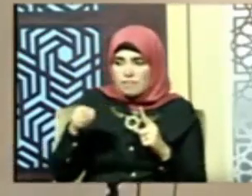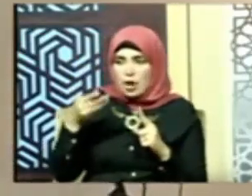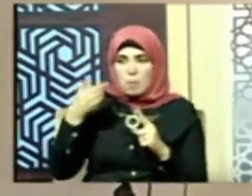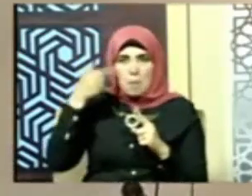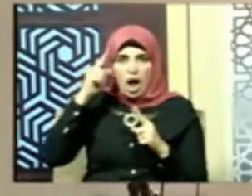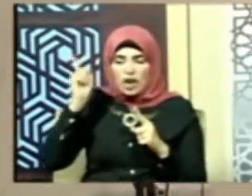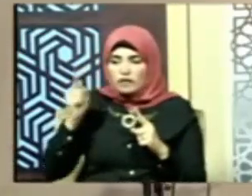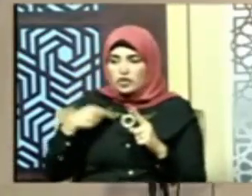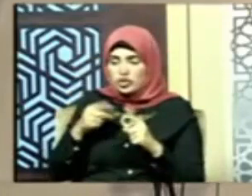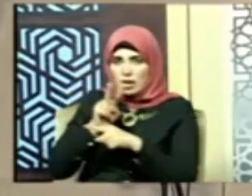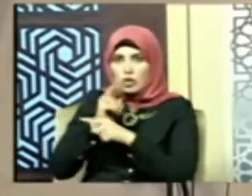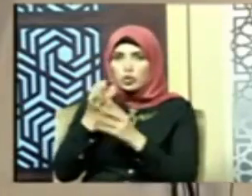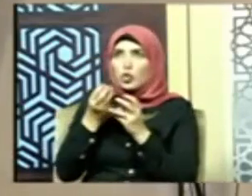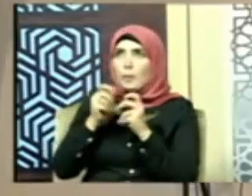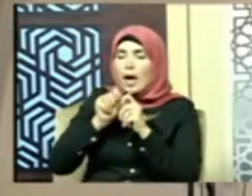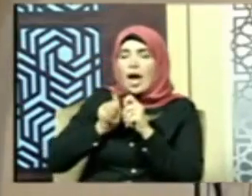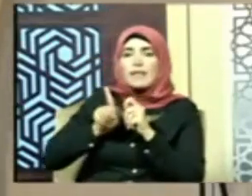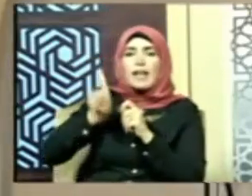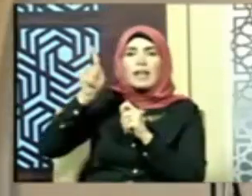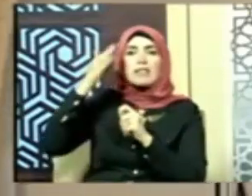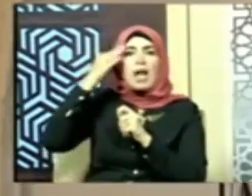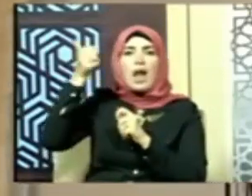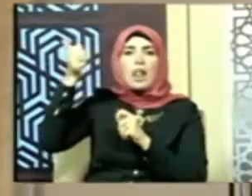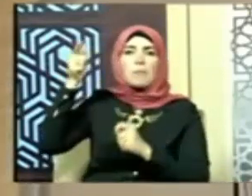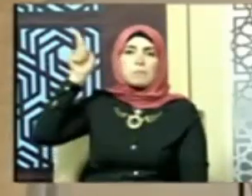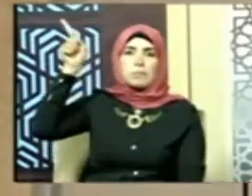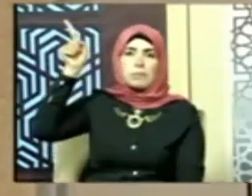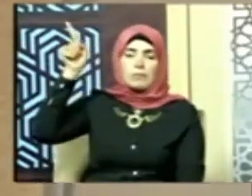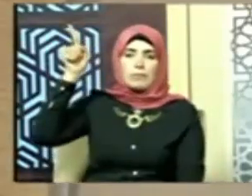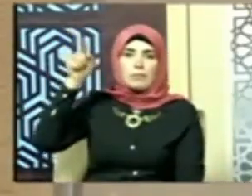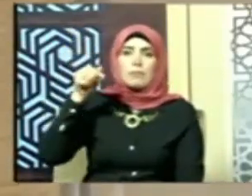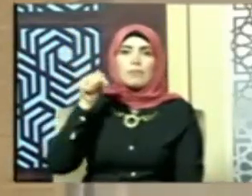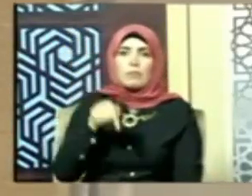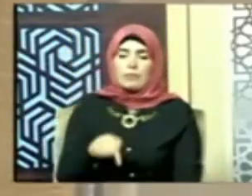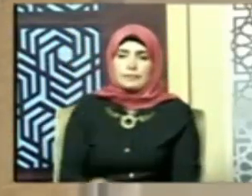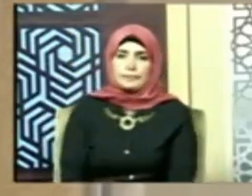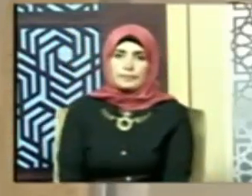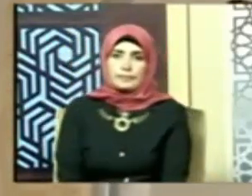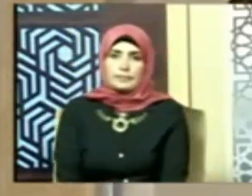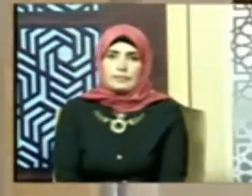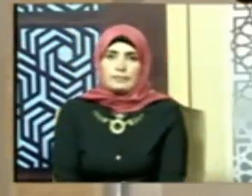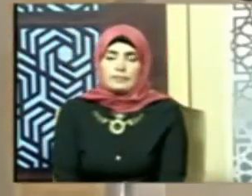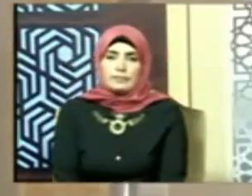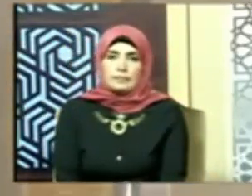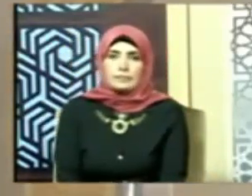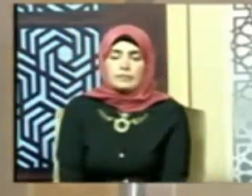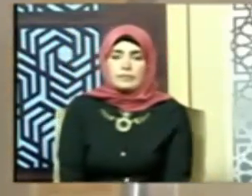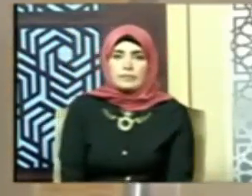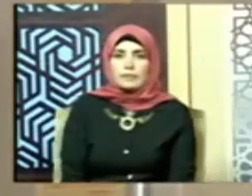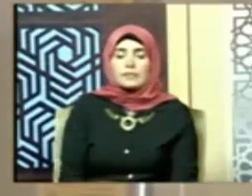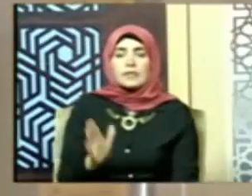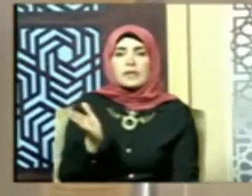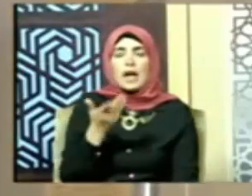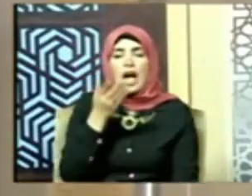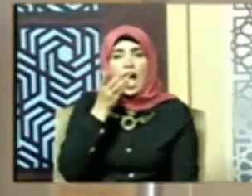بهذا سبحانك هذا بهتان عظيم. رمي البريء